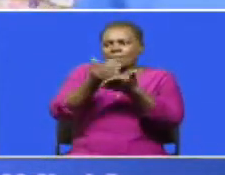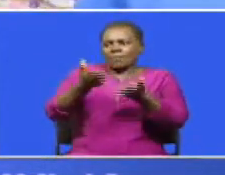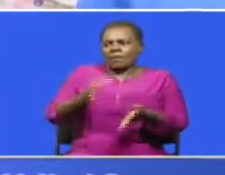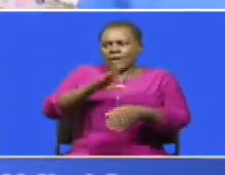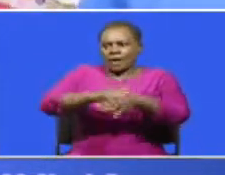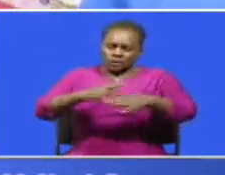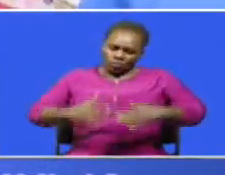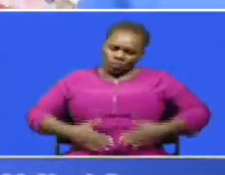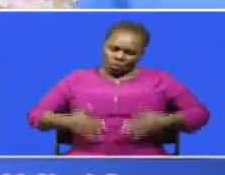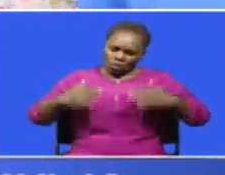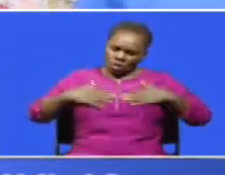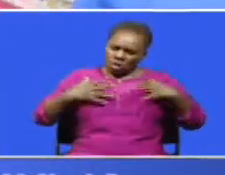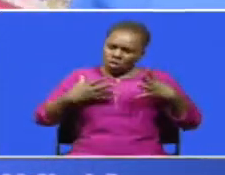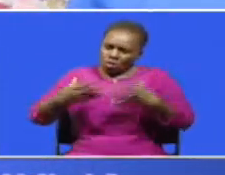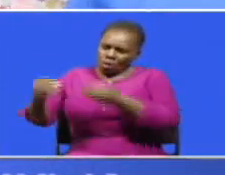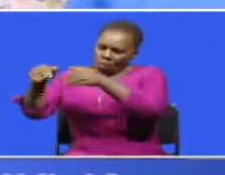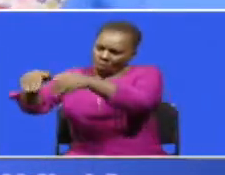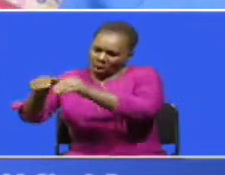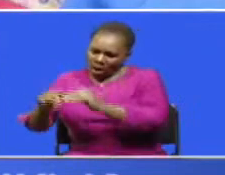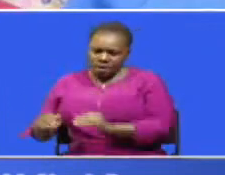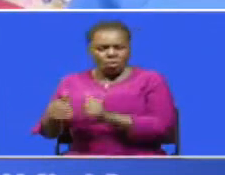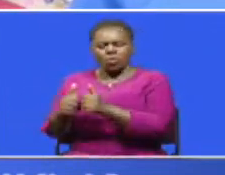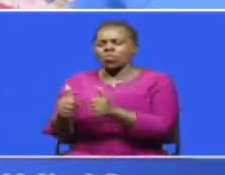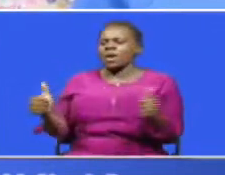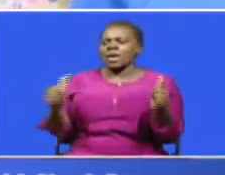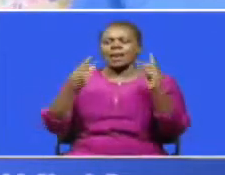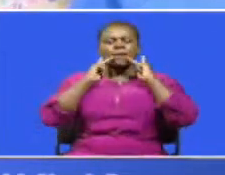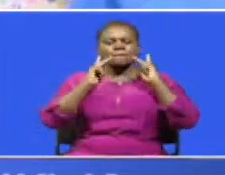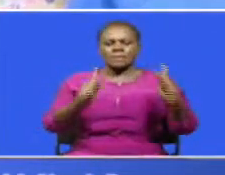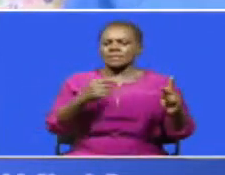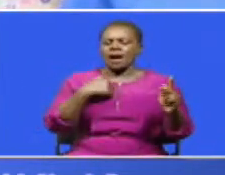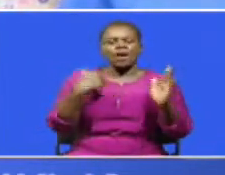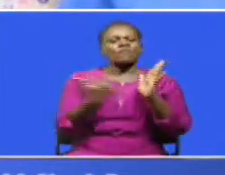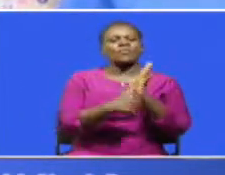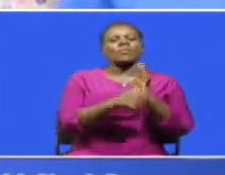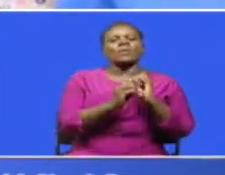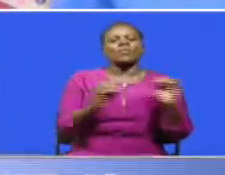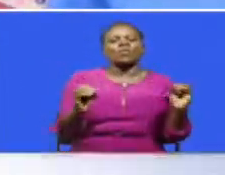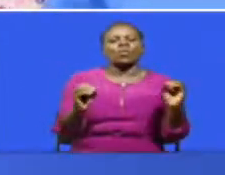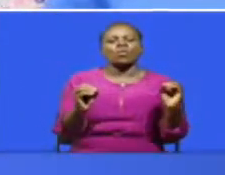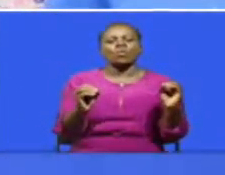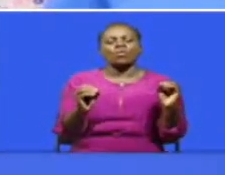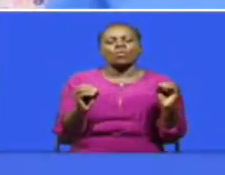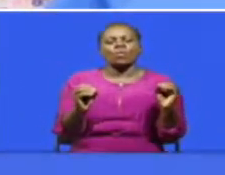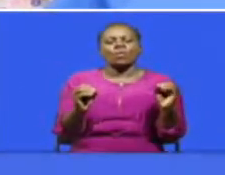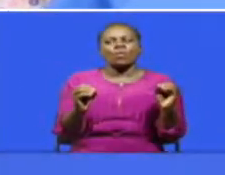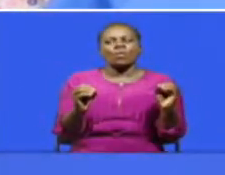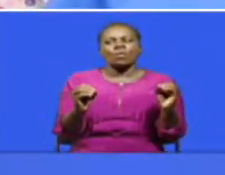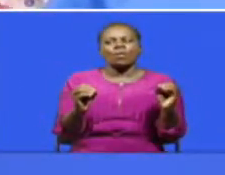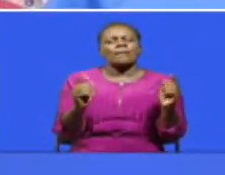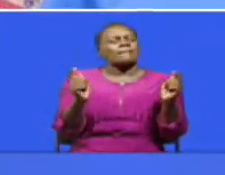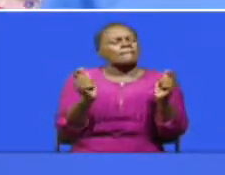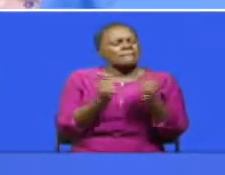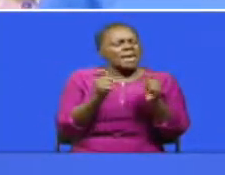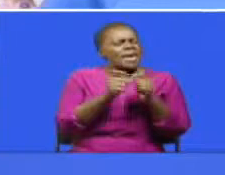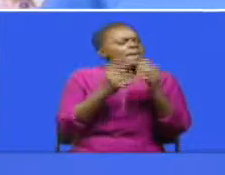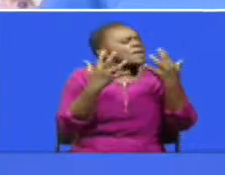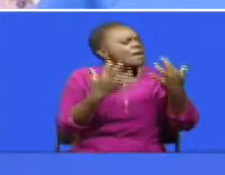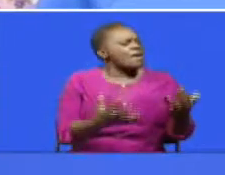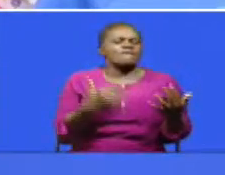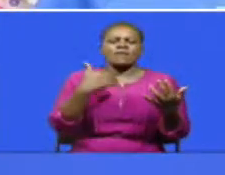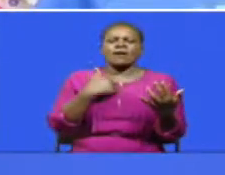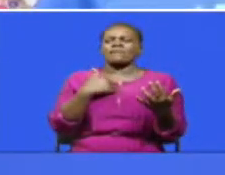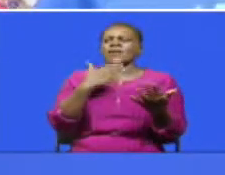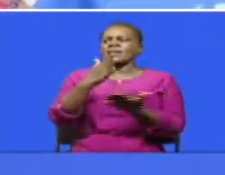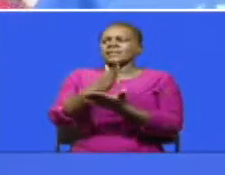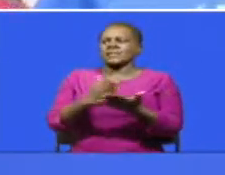mwili yetu, tuende tusike Caroline pole pole tu kwa peace. Sisi hatuna maneno mingi, tumalizana na hii story. Imetuma sana. Imetuma sana, iko kila mahali. Kuna